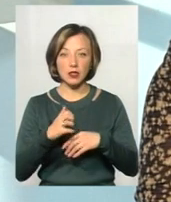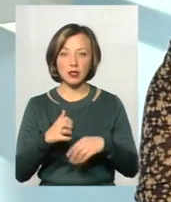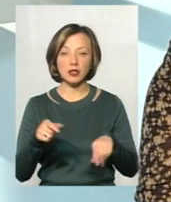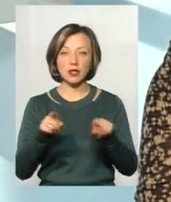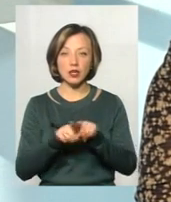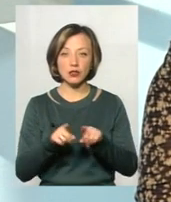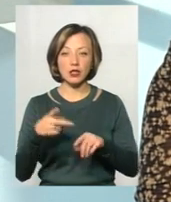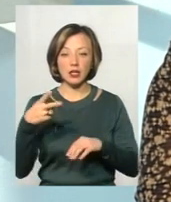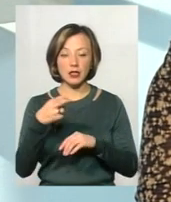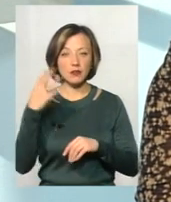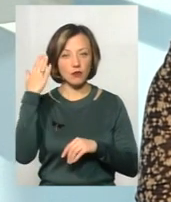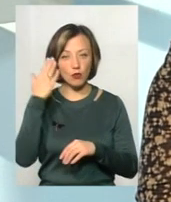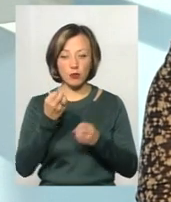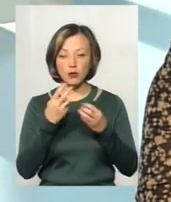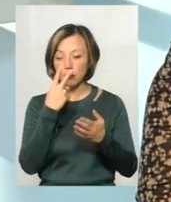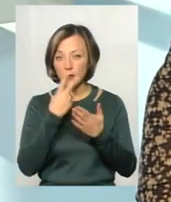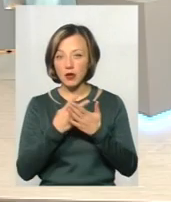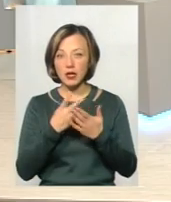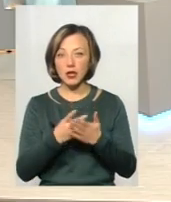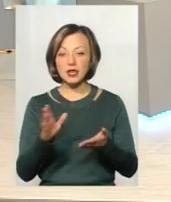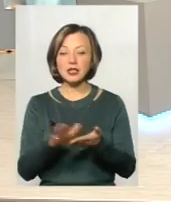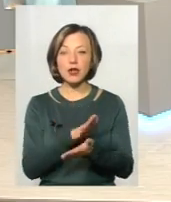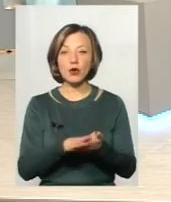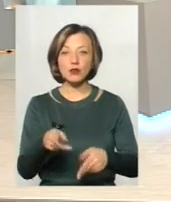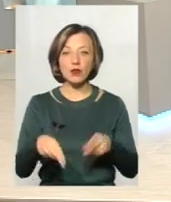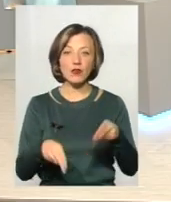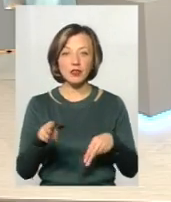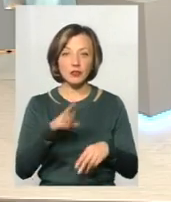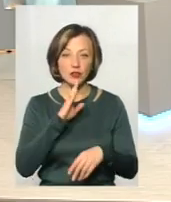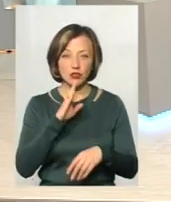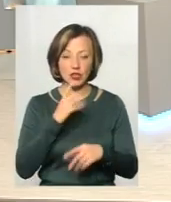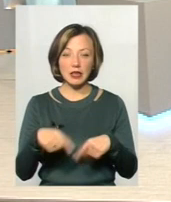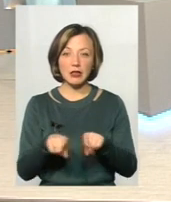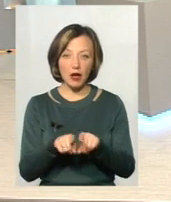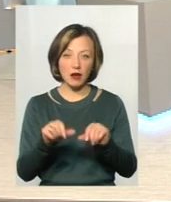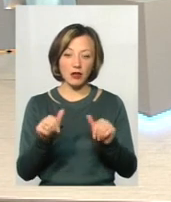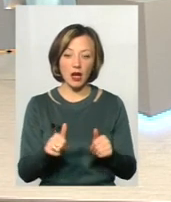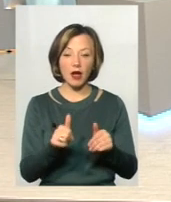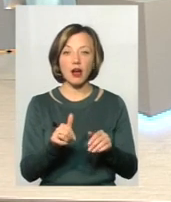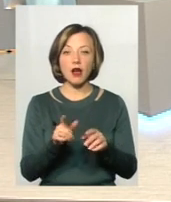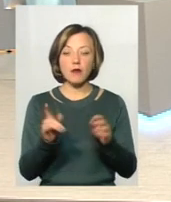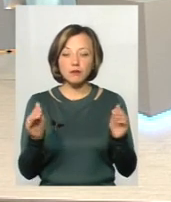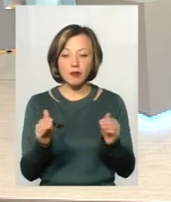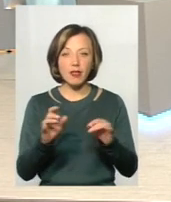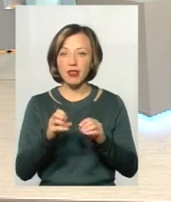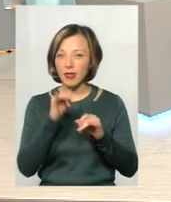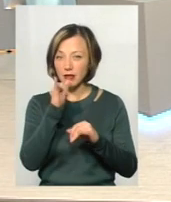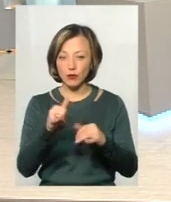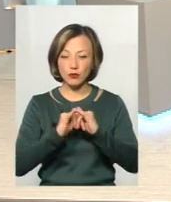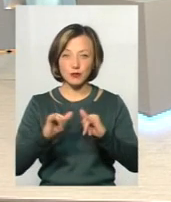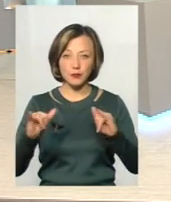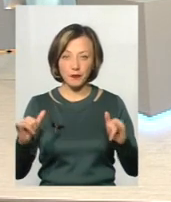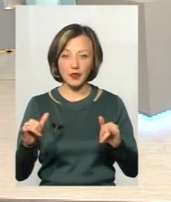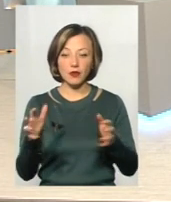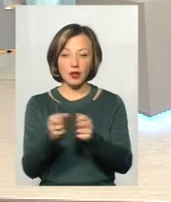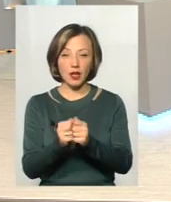що надрізано вухо, вони просто-напросто позначаються стерилізовані кішки. Тобто, таким чином вони регулюють популяцію. Вони відловили на вулицю